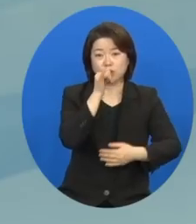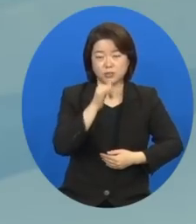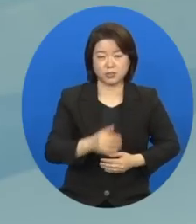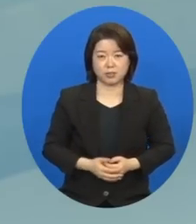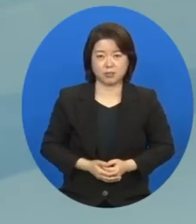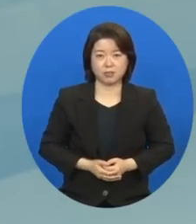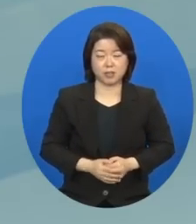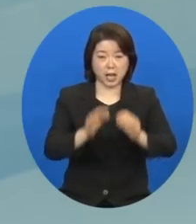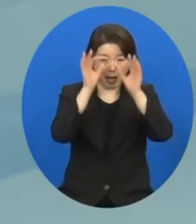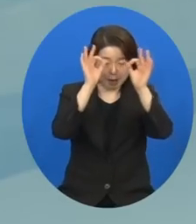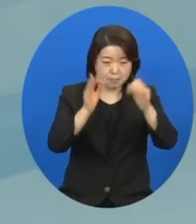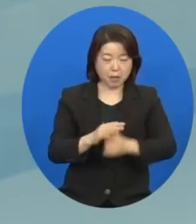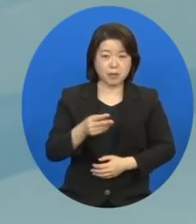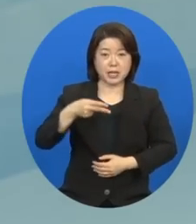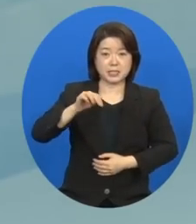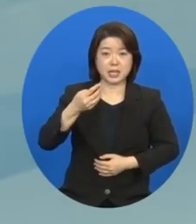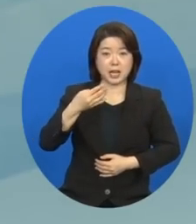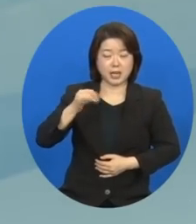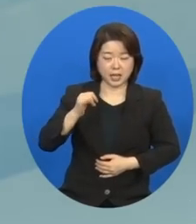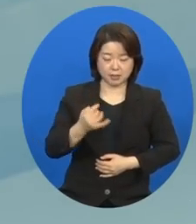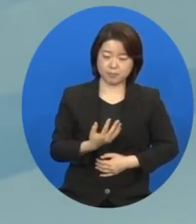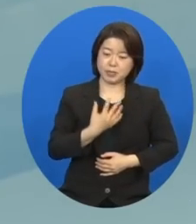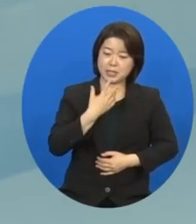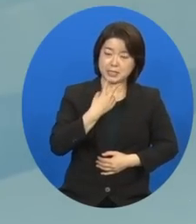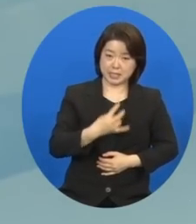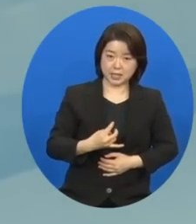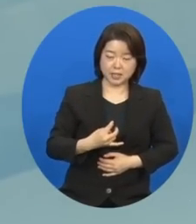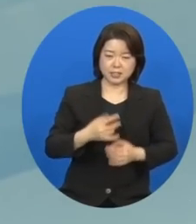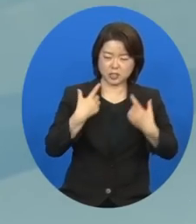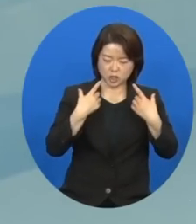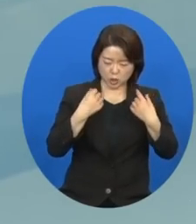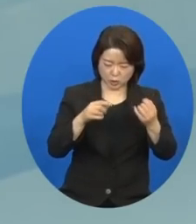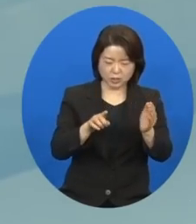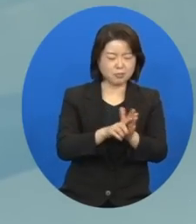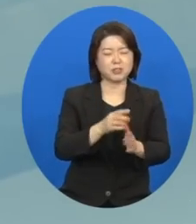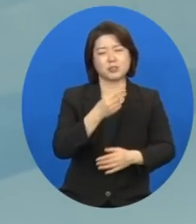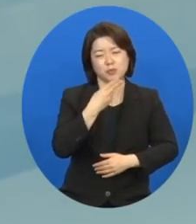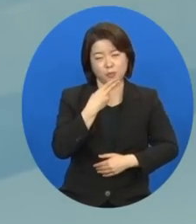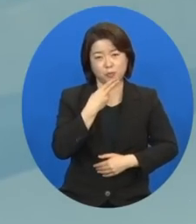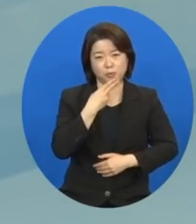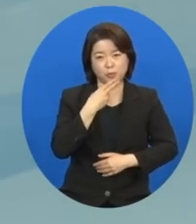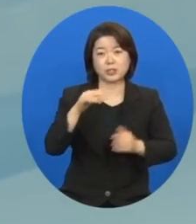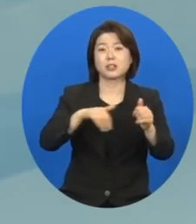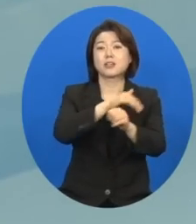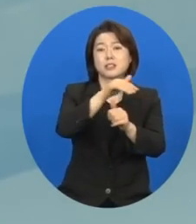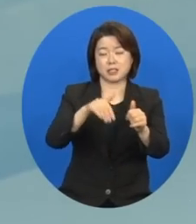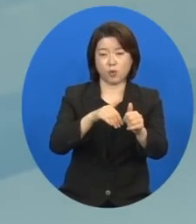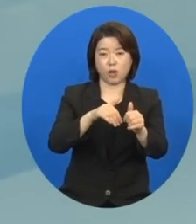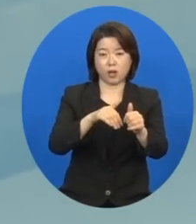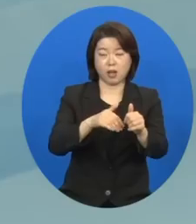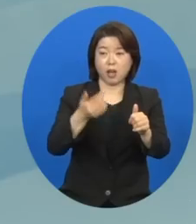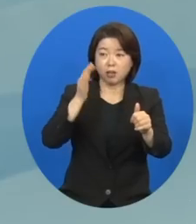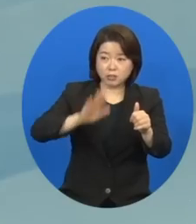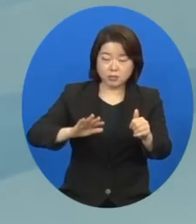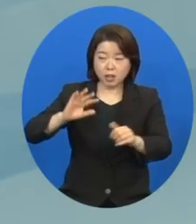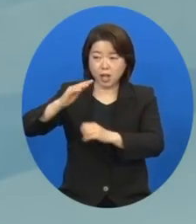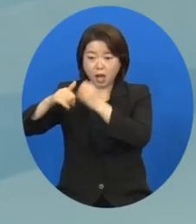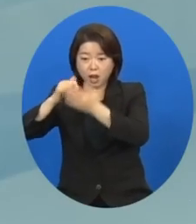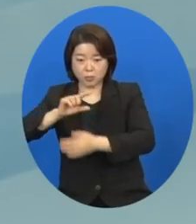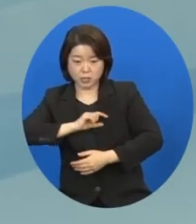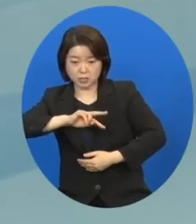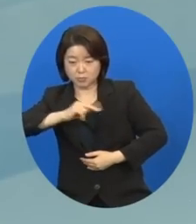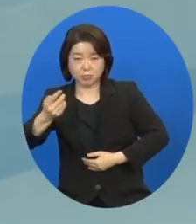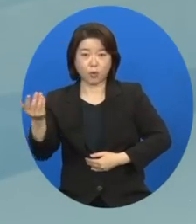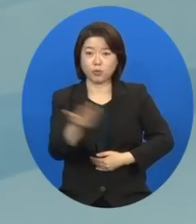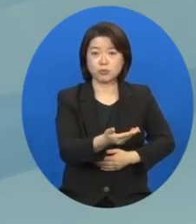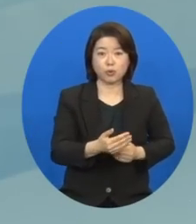여러분 보세요, 사라는 여전히 믿음이 없습니다. 여전히 믿음이 없는 상황에서 하나님은 이름을 바꾸시는 거예요.